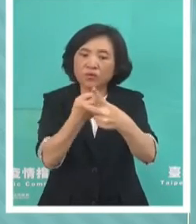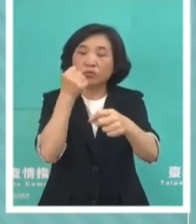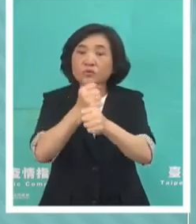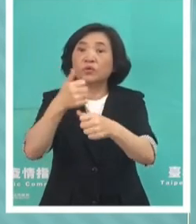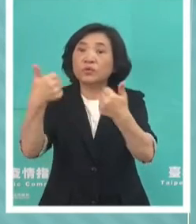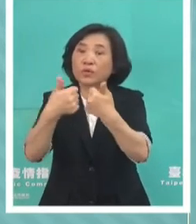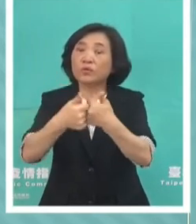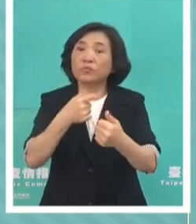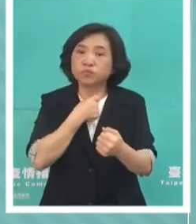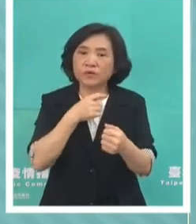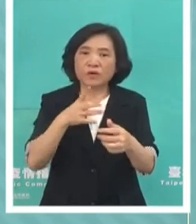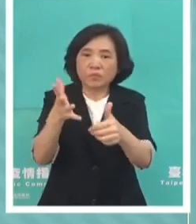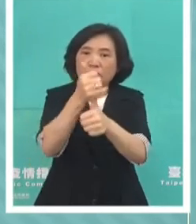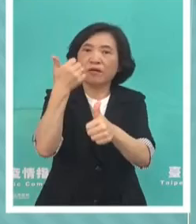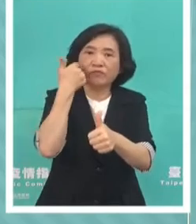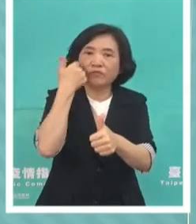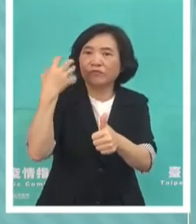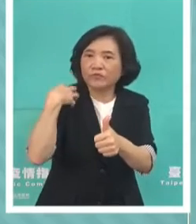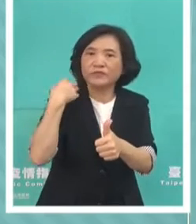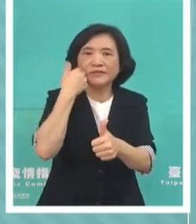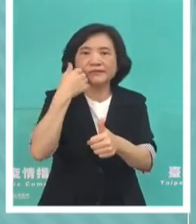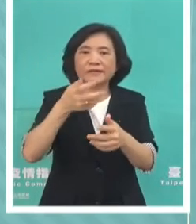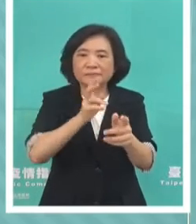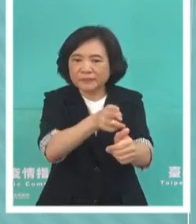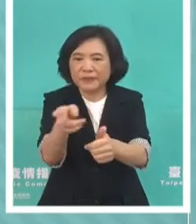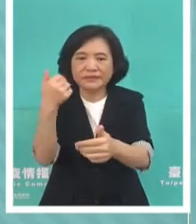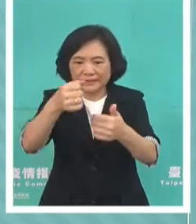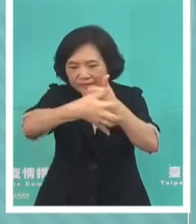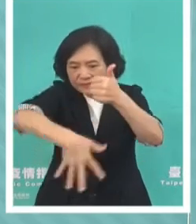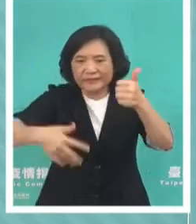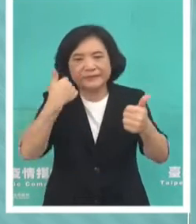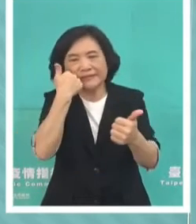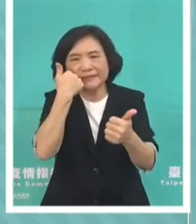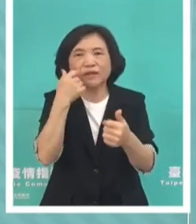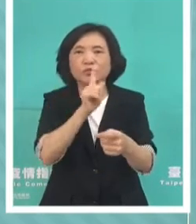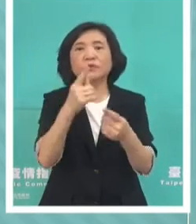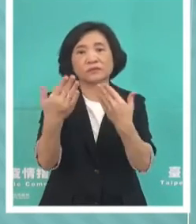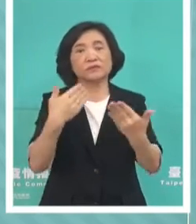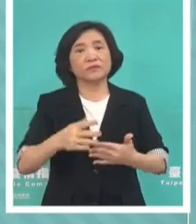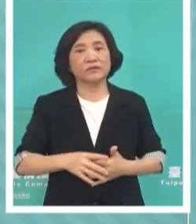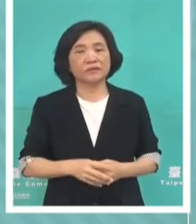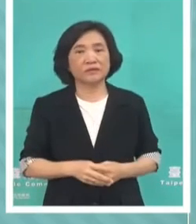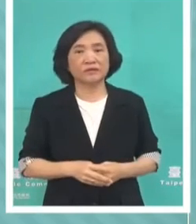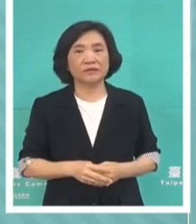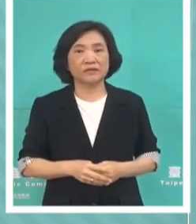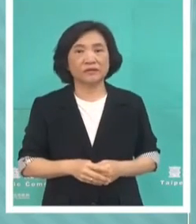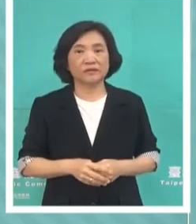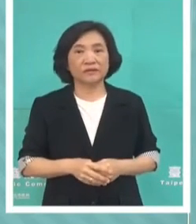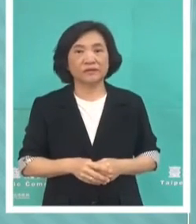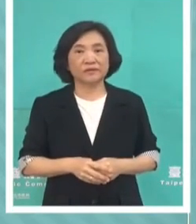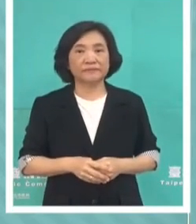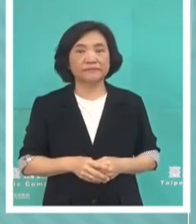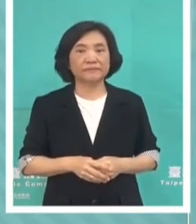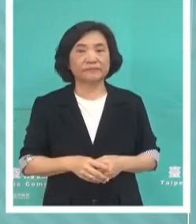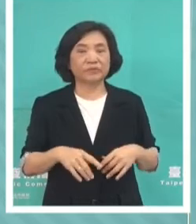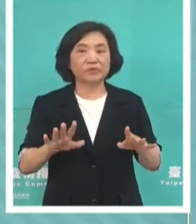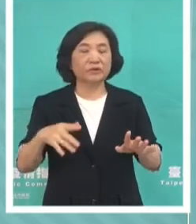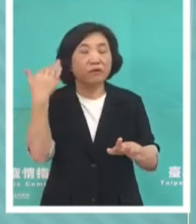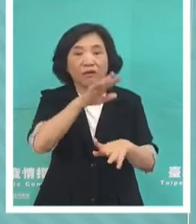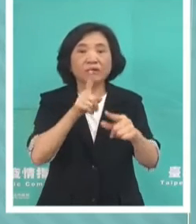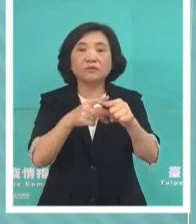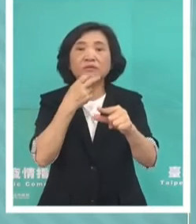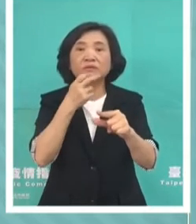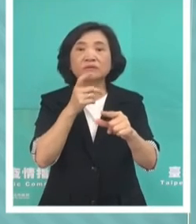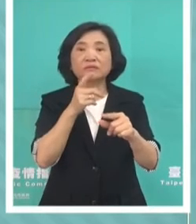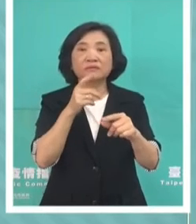核心成员是谁，大家要分工合作，什么都要讲清楚嘛。你总不会说，今天中央出来